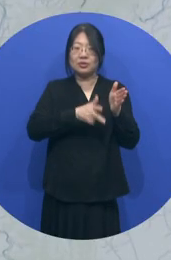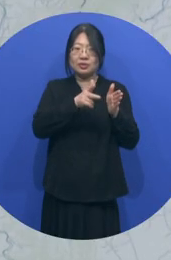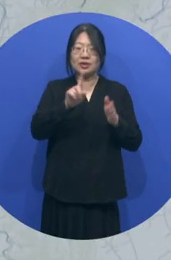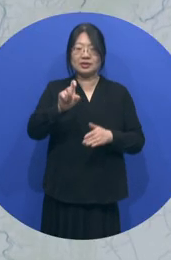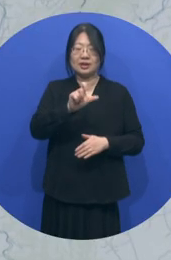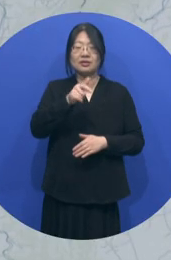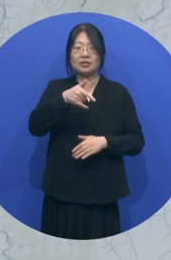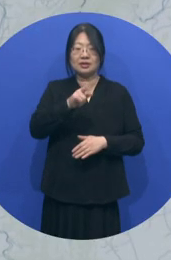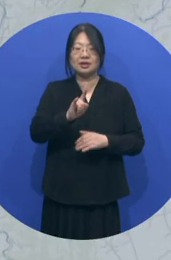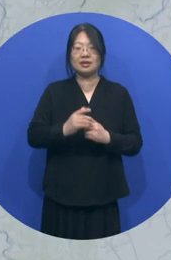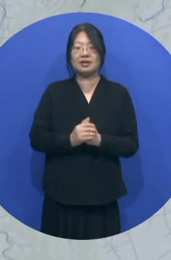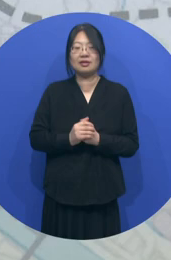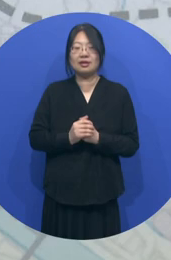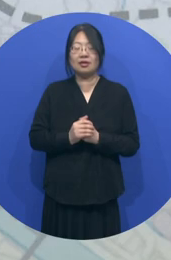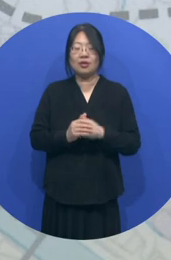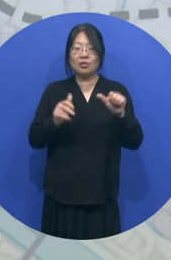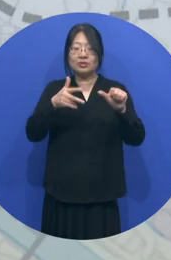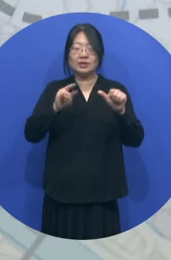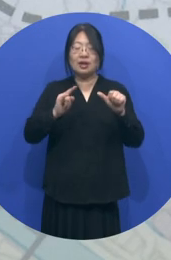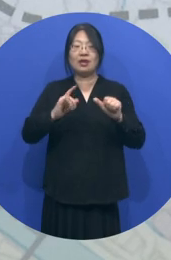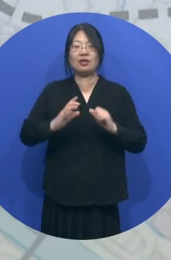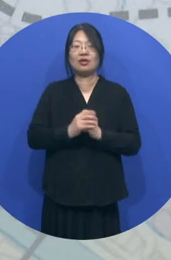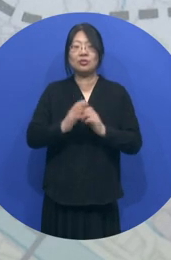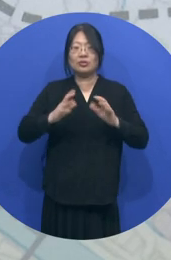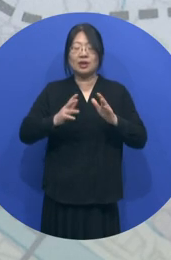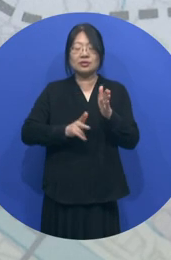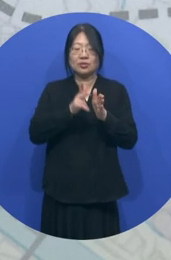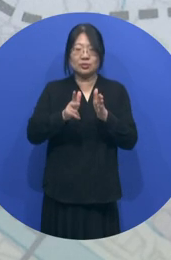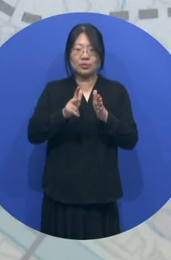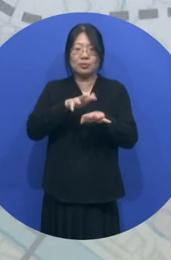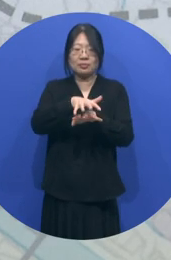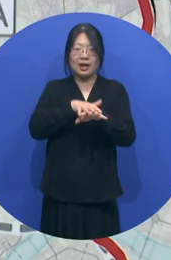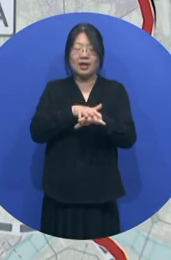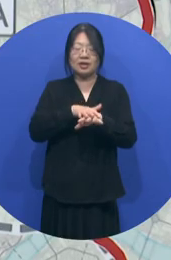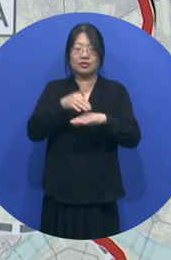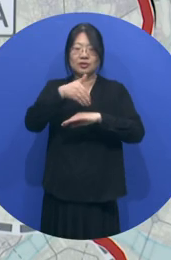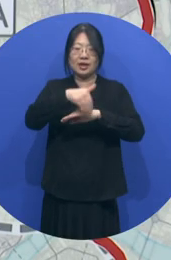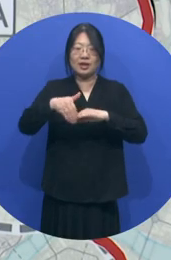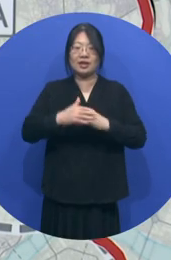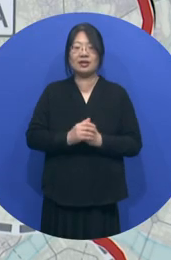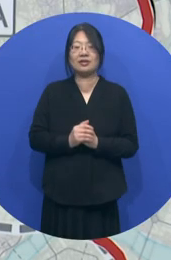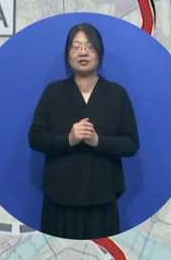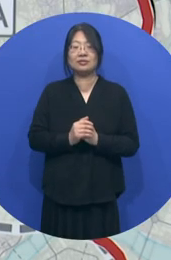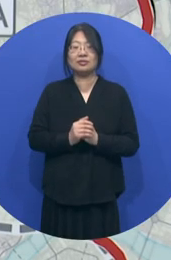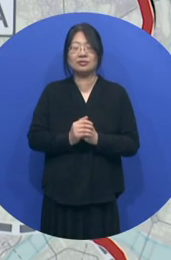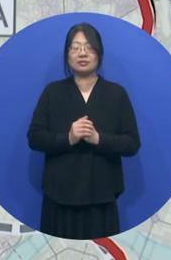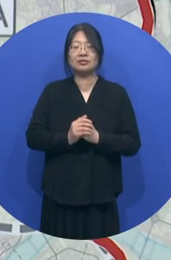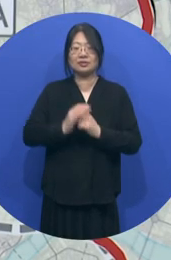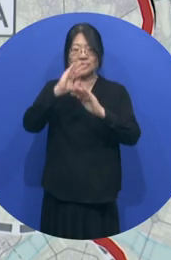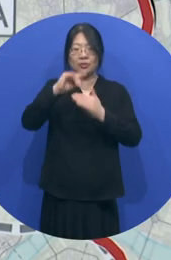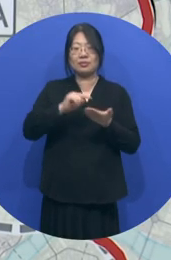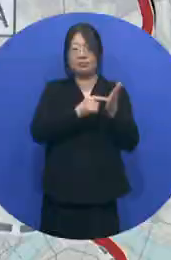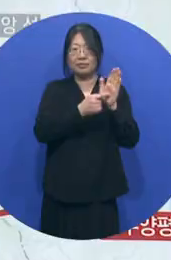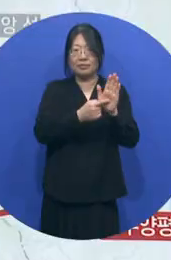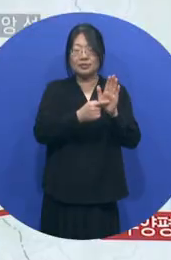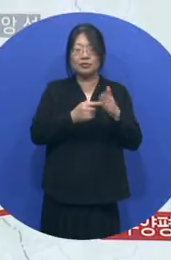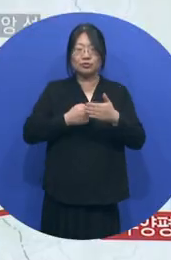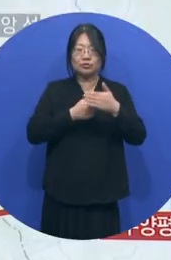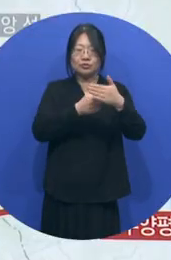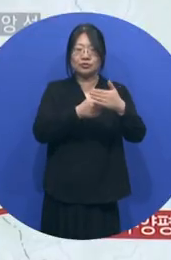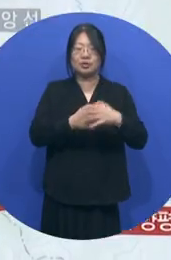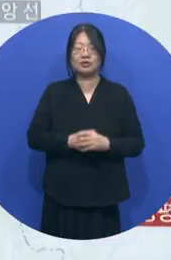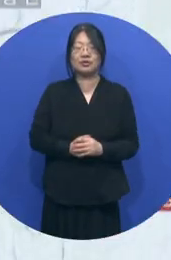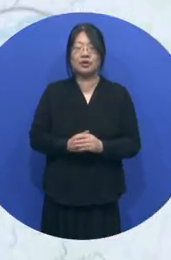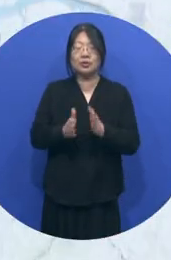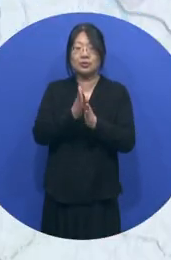노선입니다 광철 사업은 제 5차 국가철도 구축계획과 제 통시 계획에 반영에 추진하고